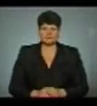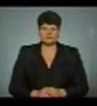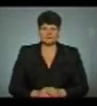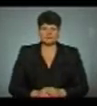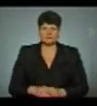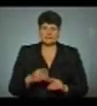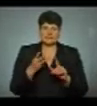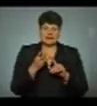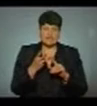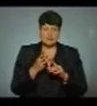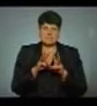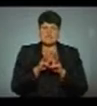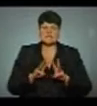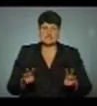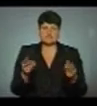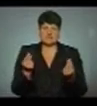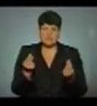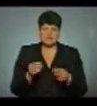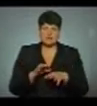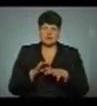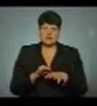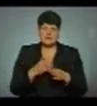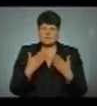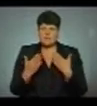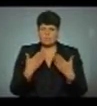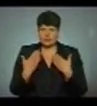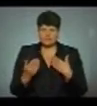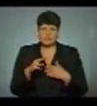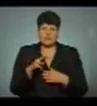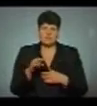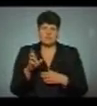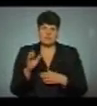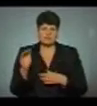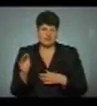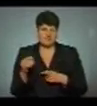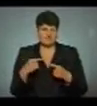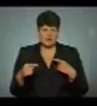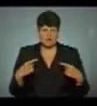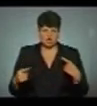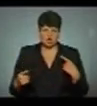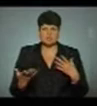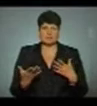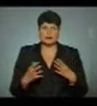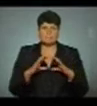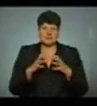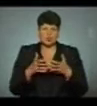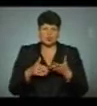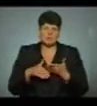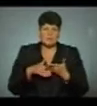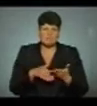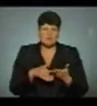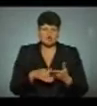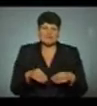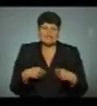Третє. Міністерство фінансів провести перемовини з Міжнародним валютним фондом та іншими міжнародними партнерами щодо